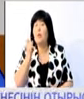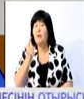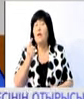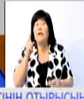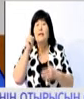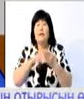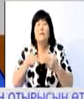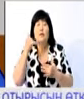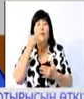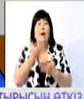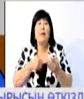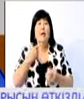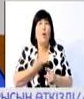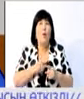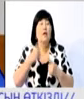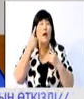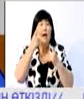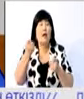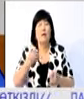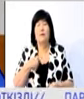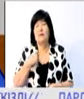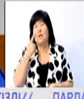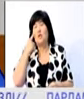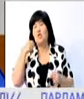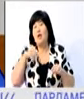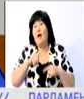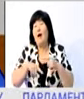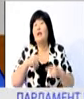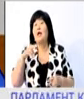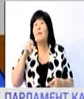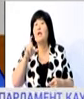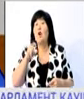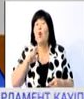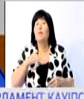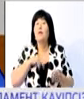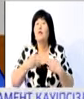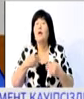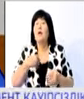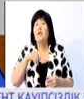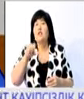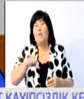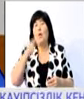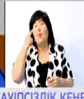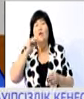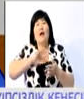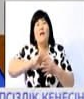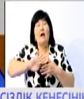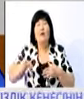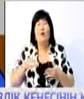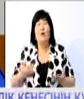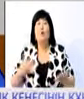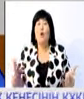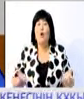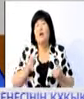туралы мәлімет айтылды. Оларға хабарласып, көруді шештім. Артынша психологтармен жұмыс деп, жаман ойдан арылдым. Өмірімді құтқарып